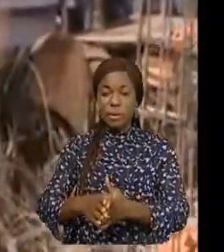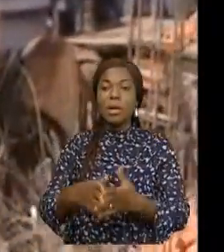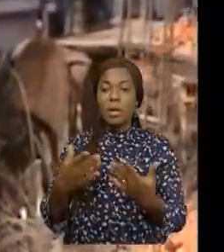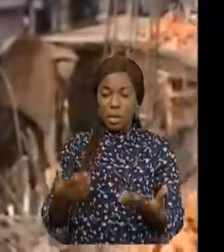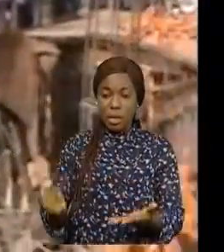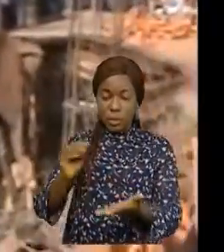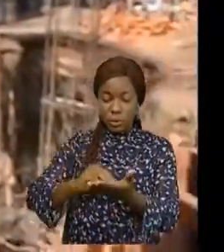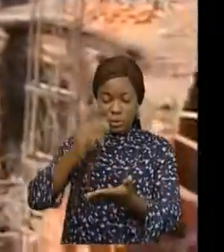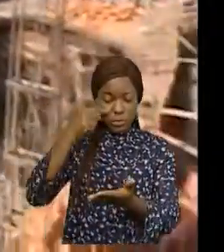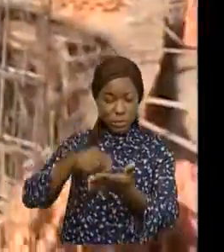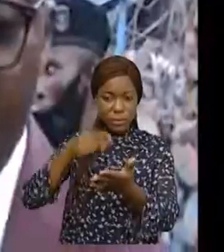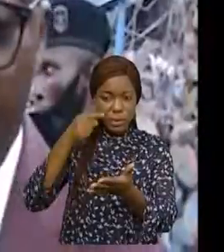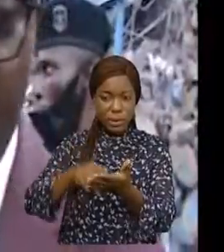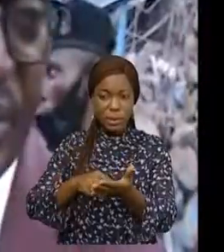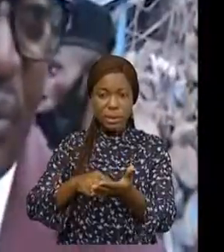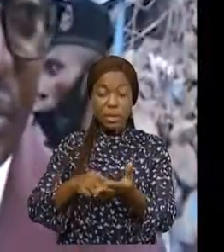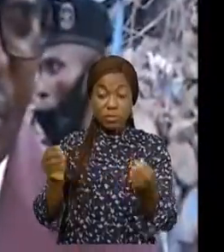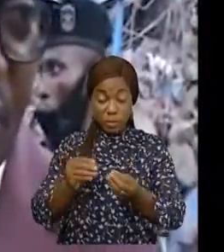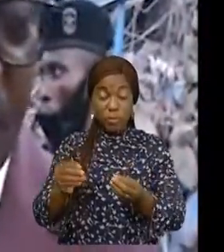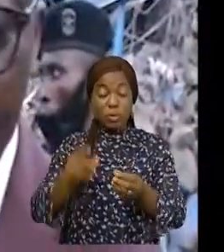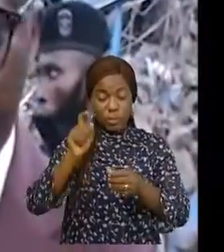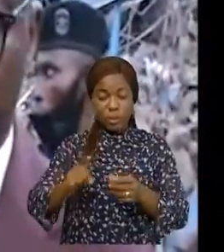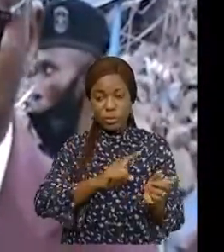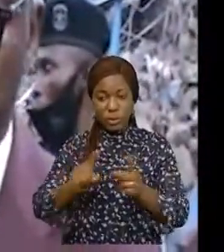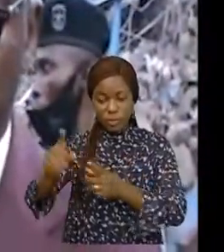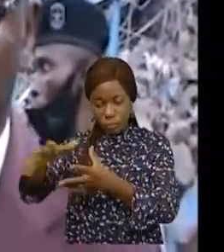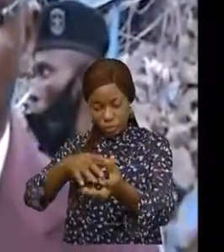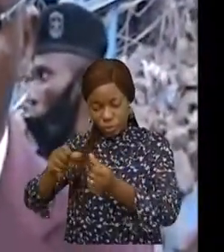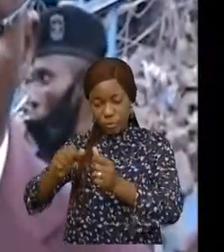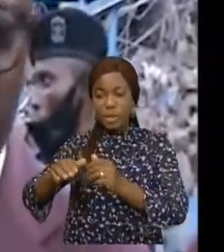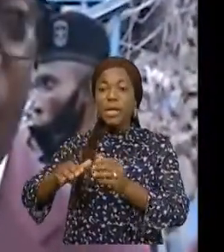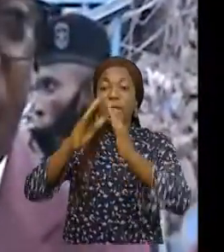Il fallait qu'on aille encore les autorités pour faire respecter.